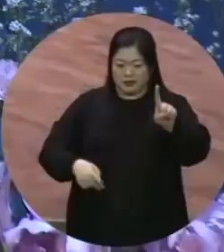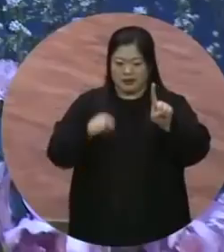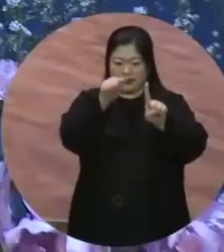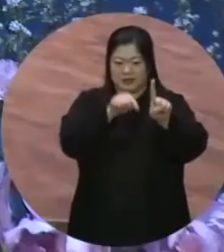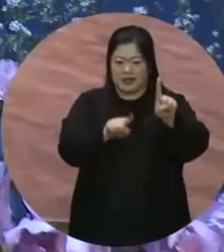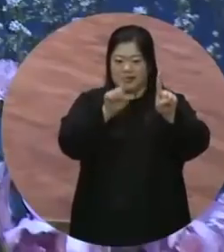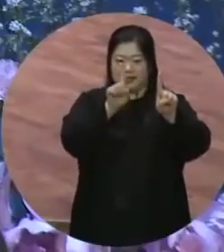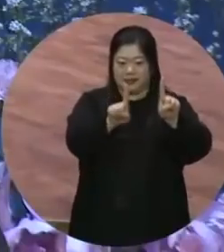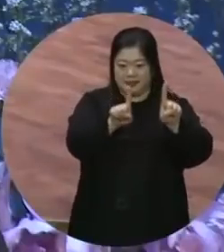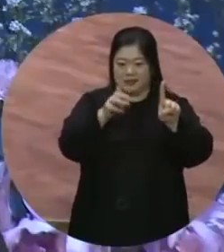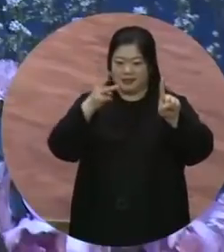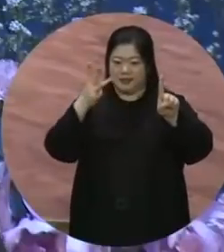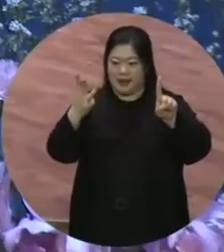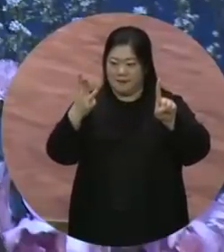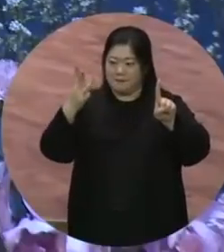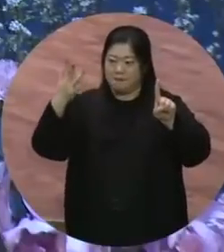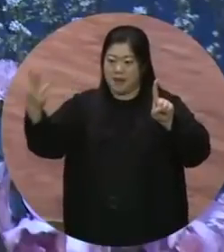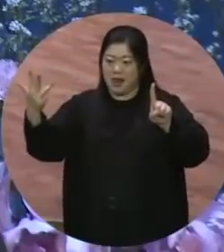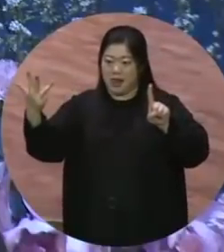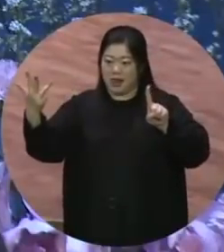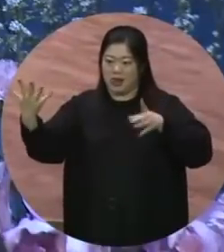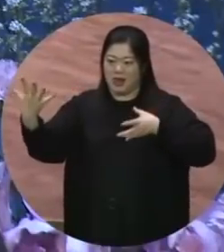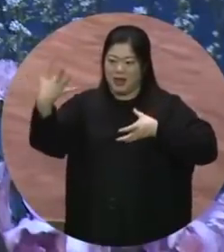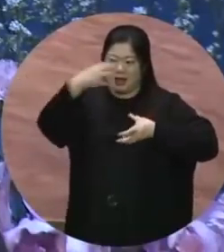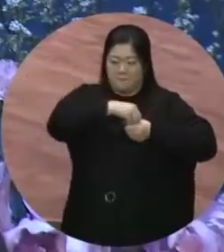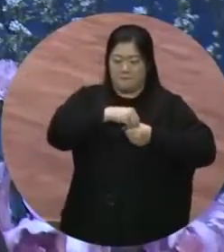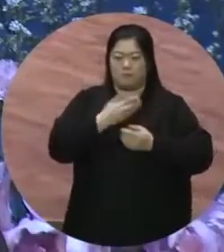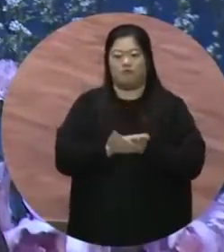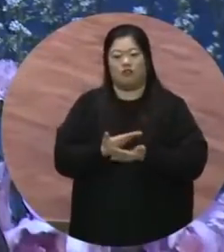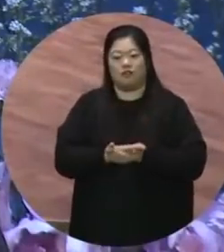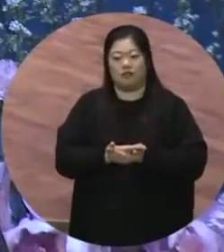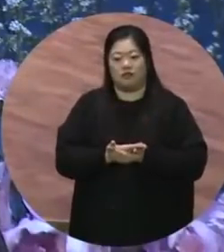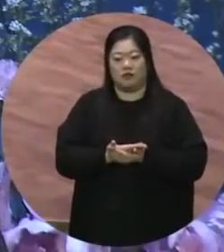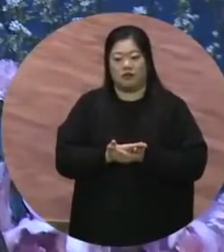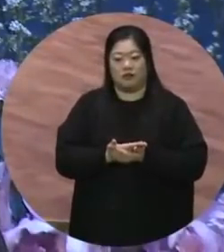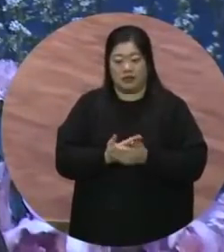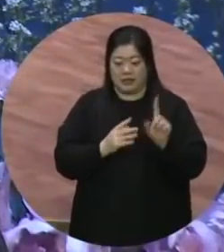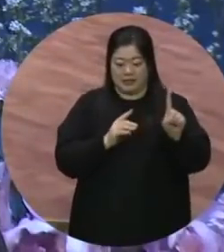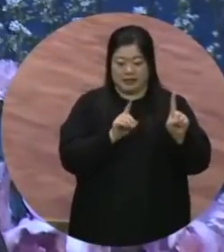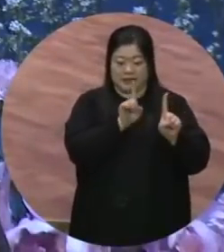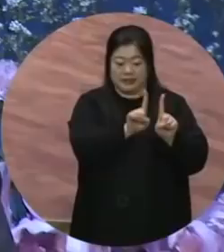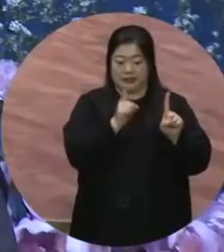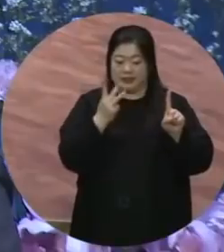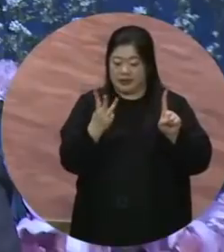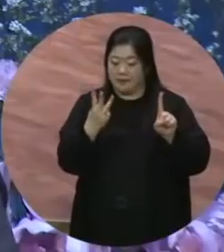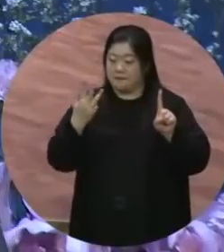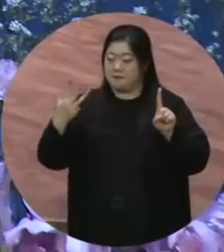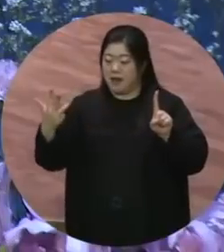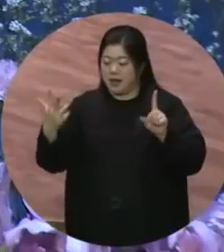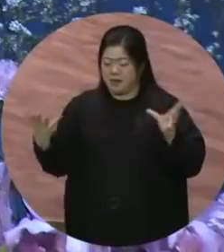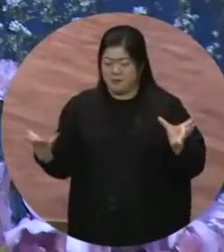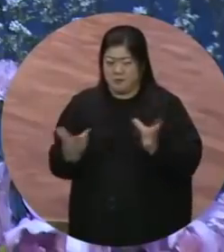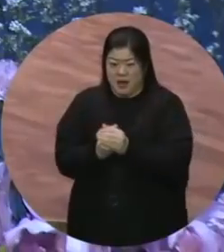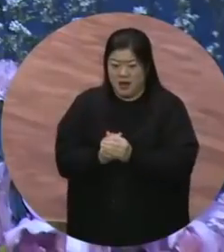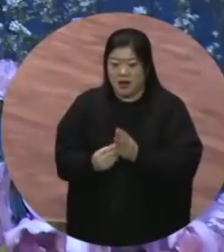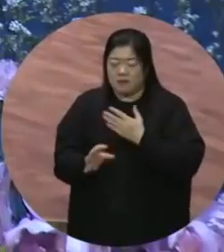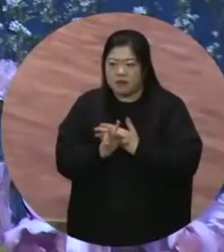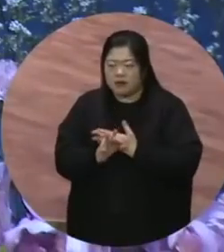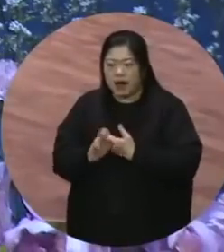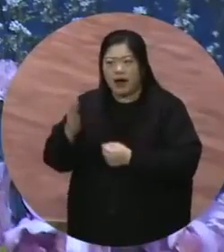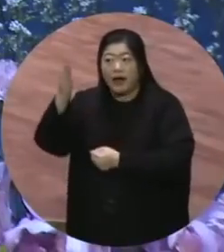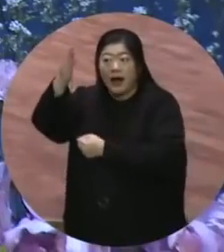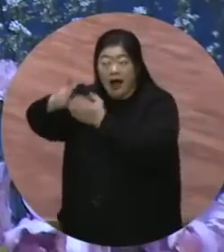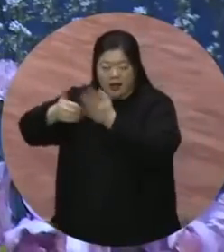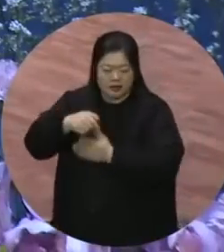각인 뿌리 체질되게 하여 주옵소서. 이 세 가지만 딱 돼버리면요. 알아요. 성령이